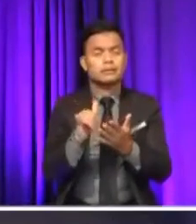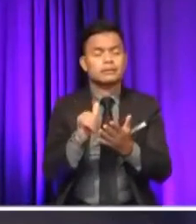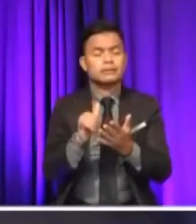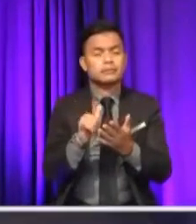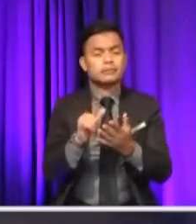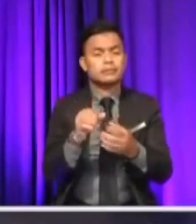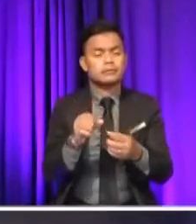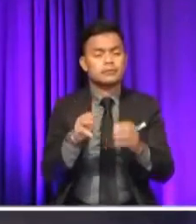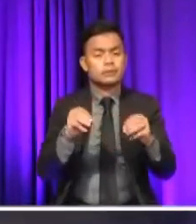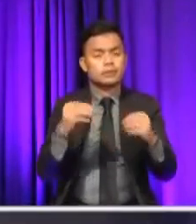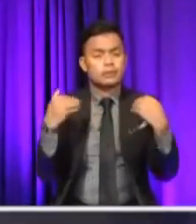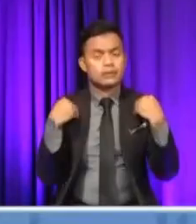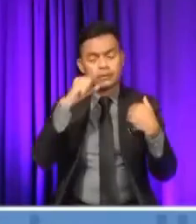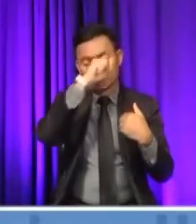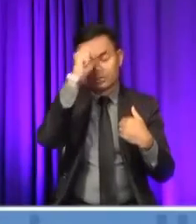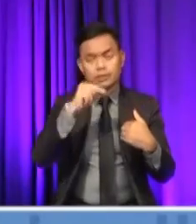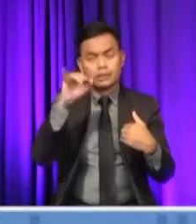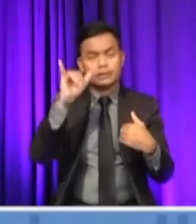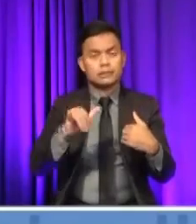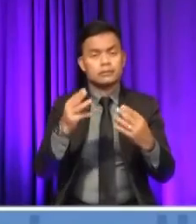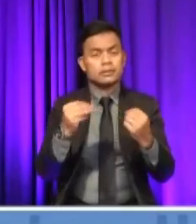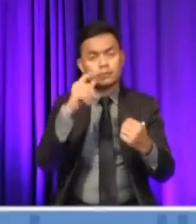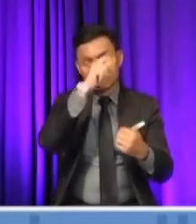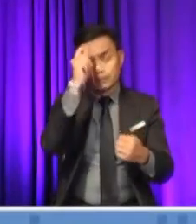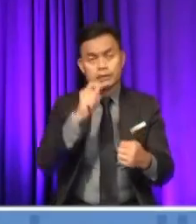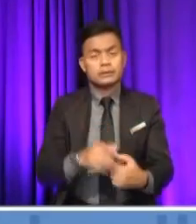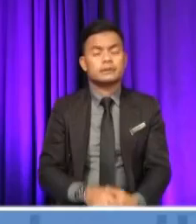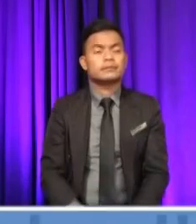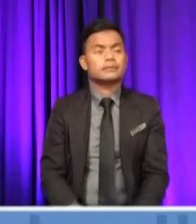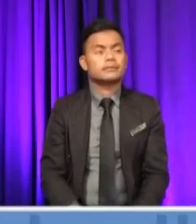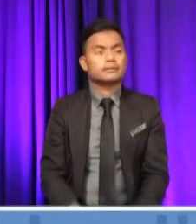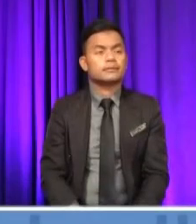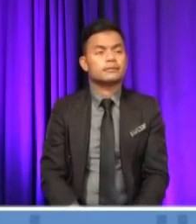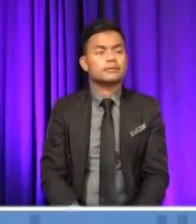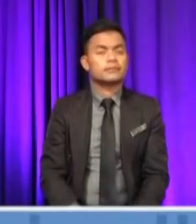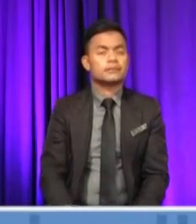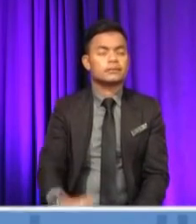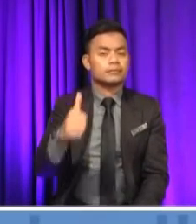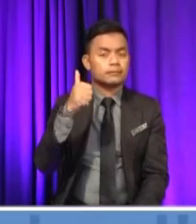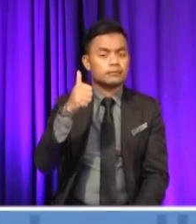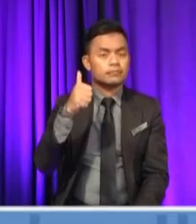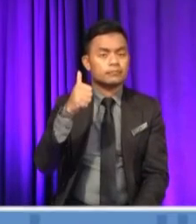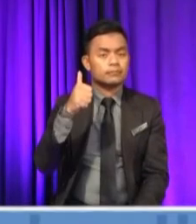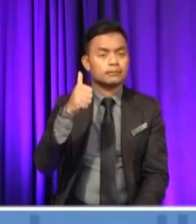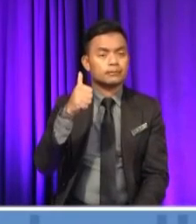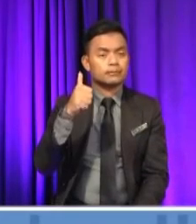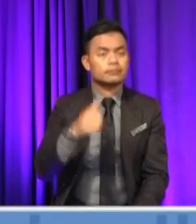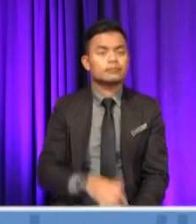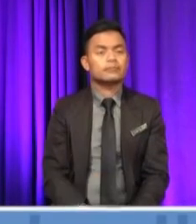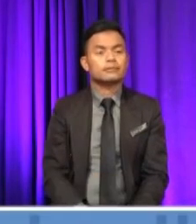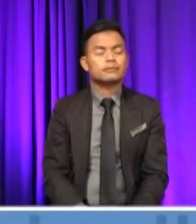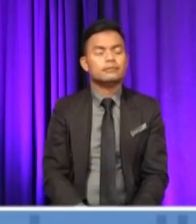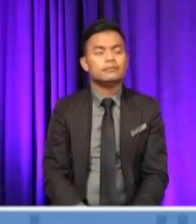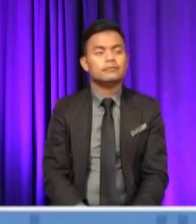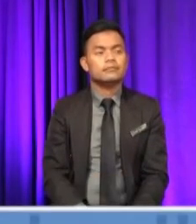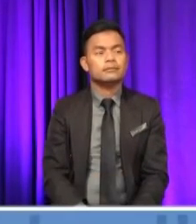cikgu? Setakat ni semua faham Okey, kalau faham tunjukkan sedikit tanda sebegini. Okey, baik.